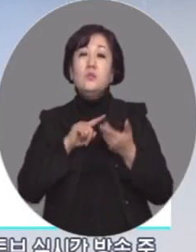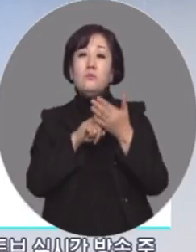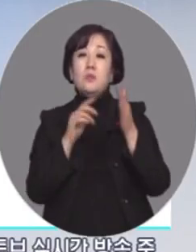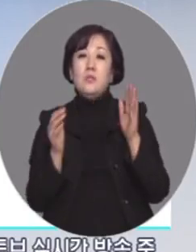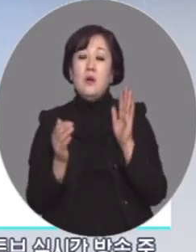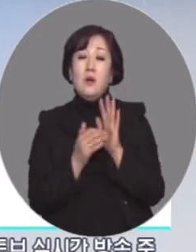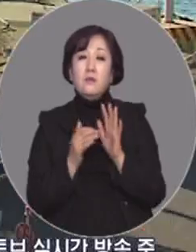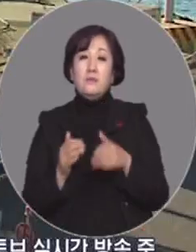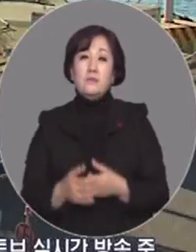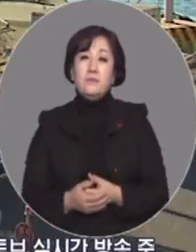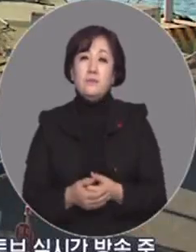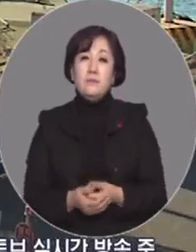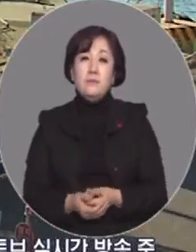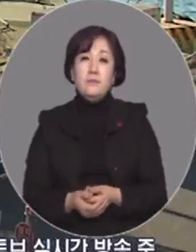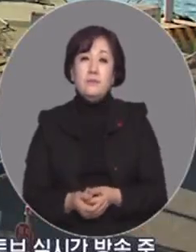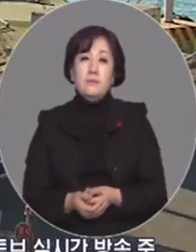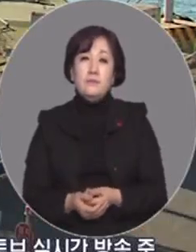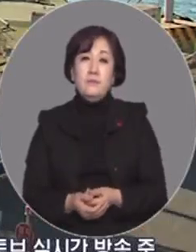기자입니다.